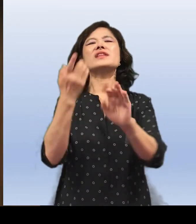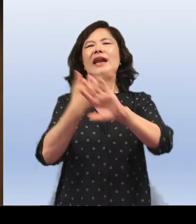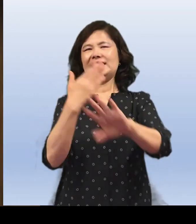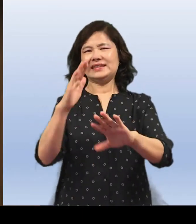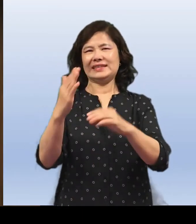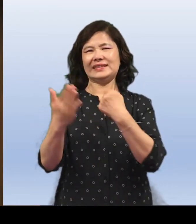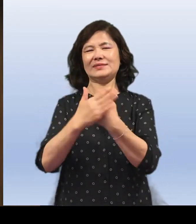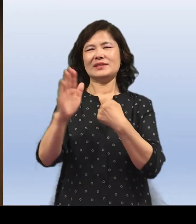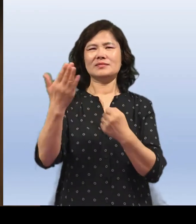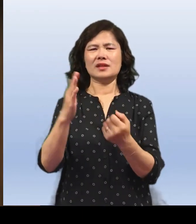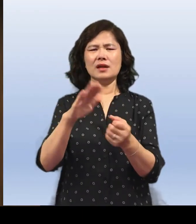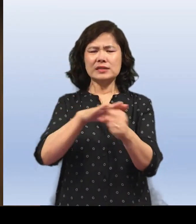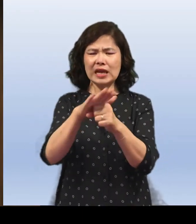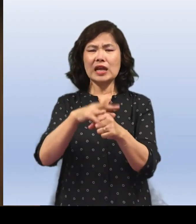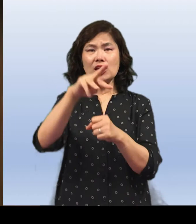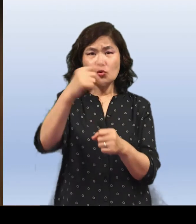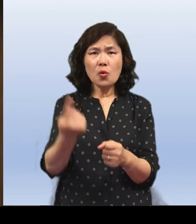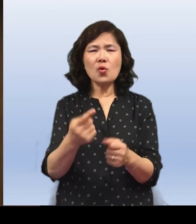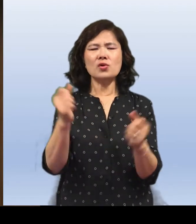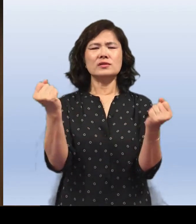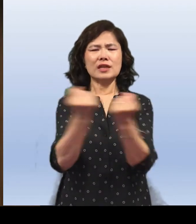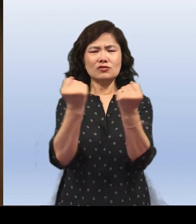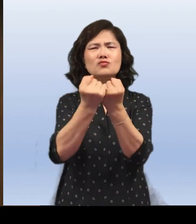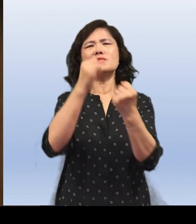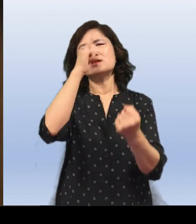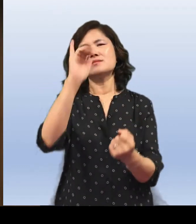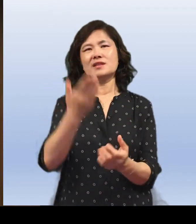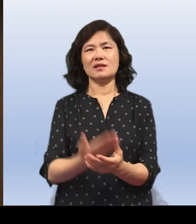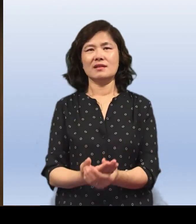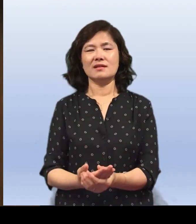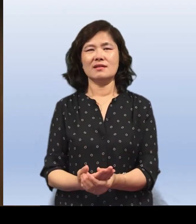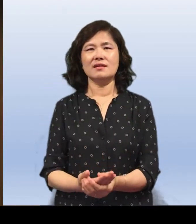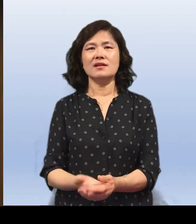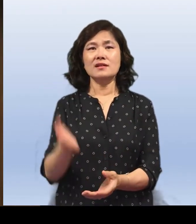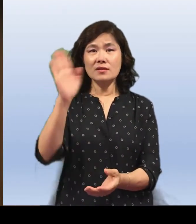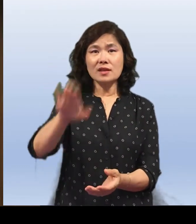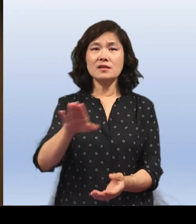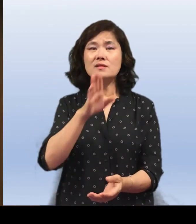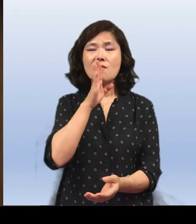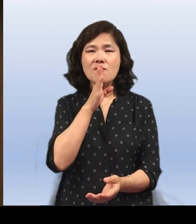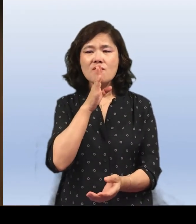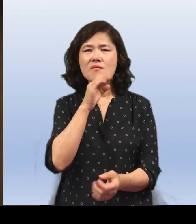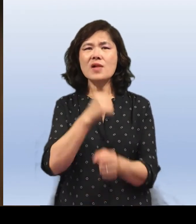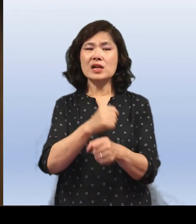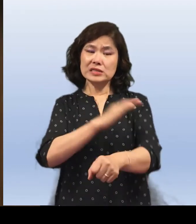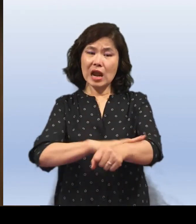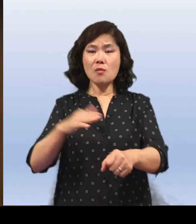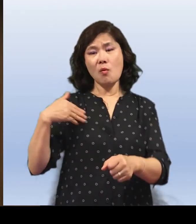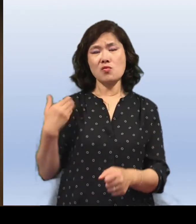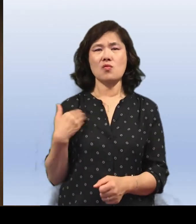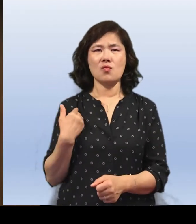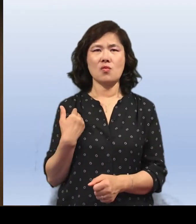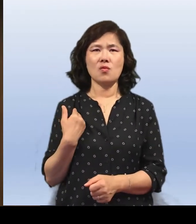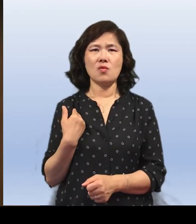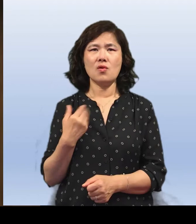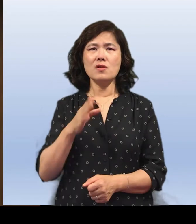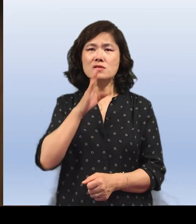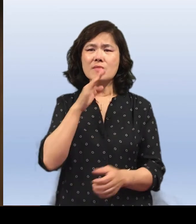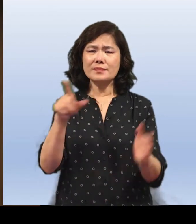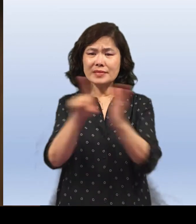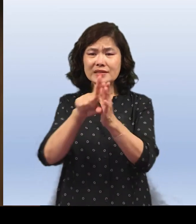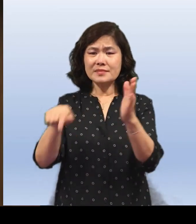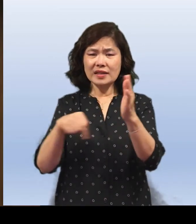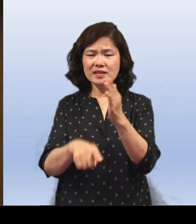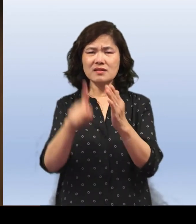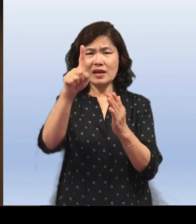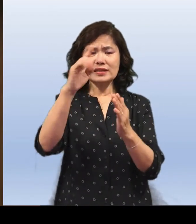때문이죠. 아무리 사랑해도 이렇게 다투는데 여러분, 정말 잘 알지 못하고 그냥 믿음